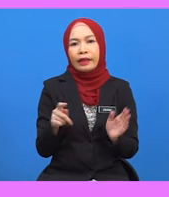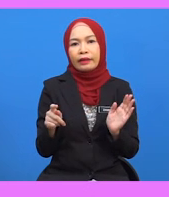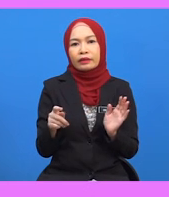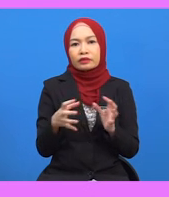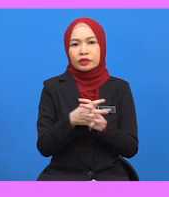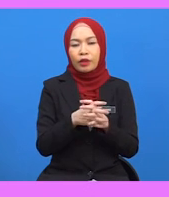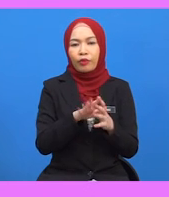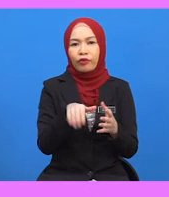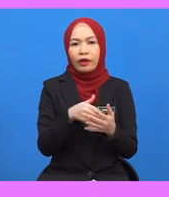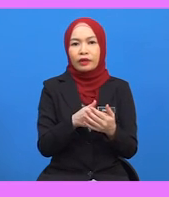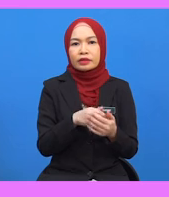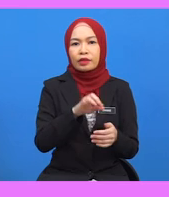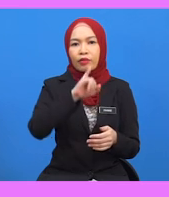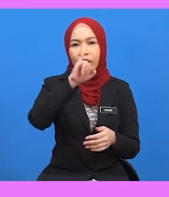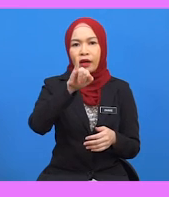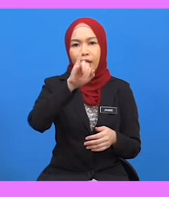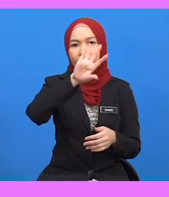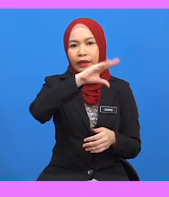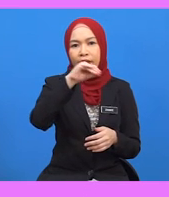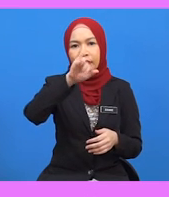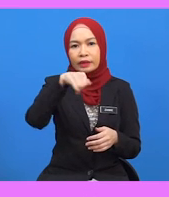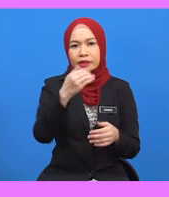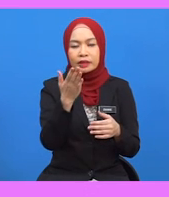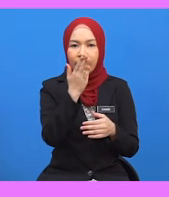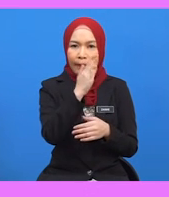dibahagikan dengan 2.